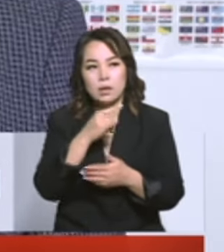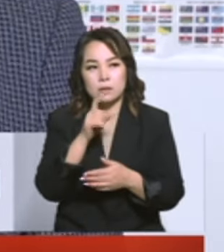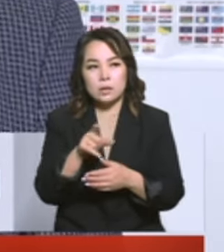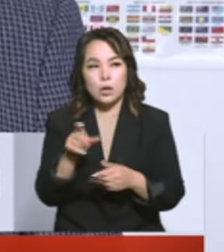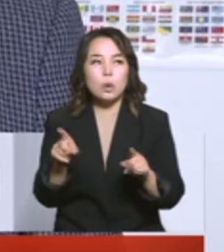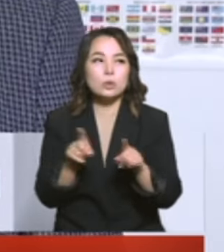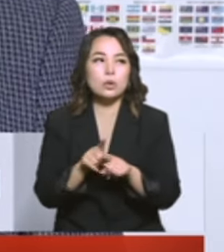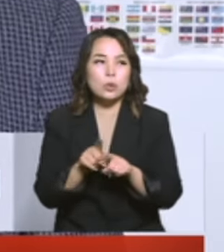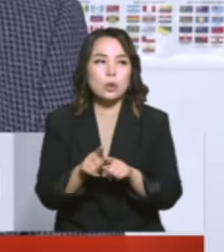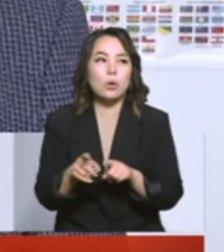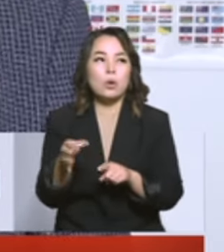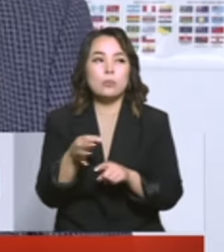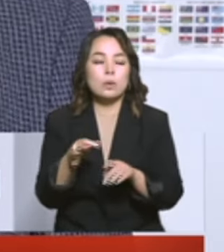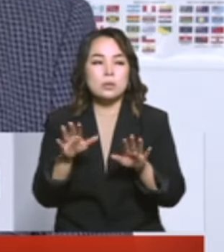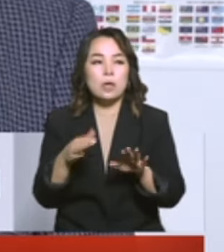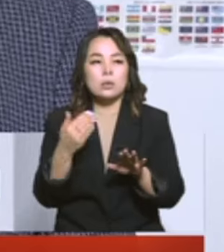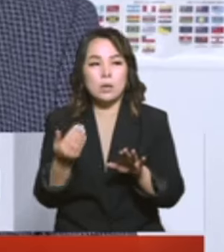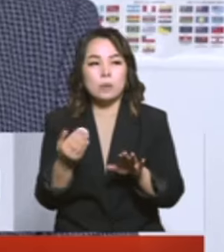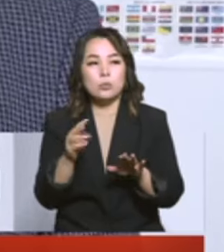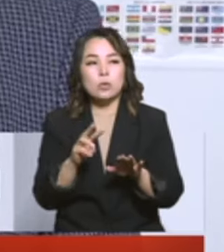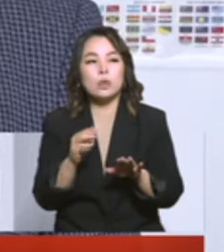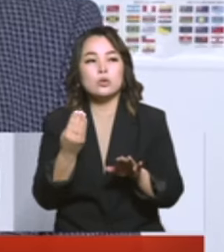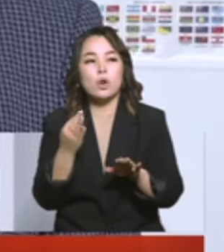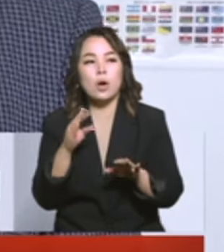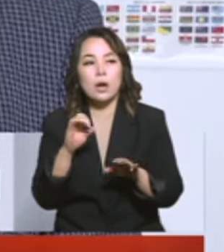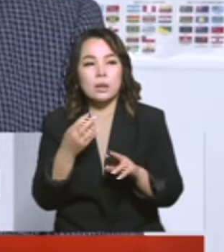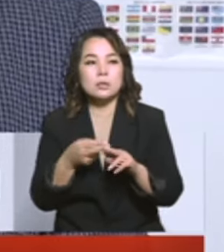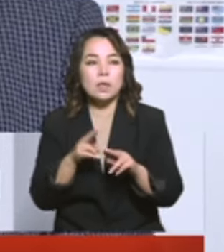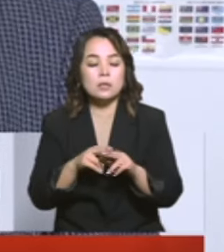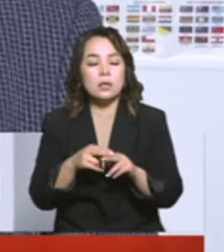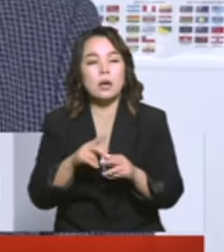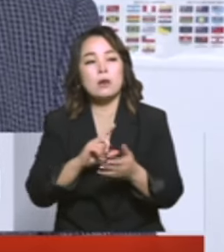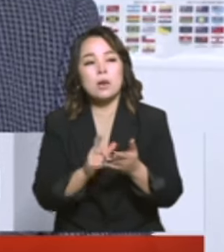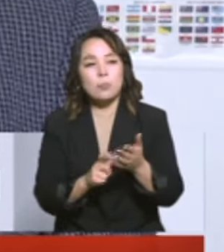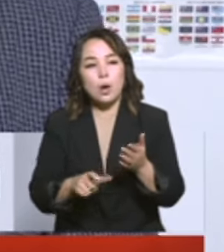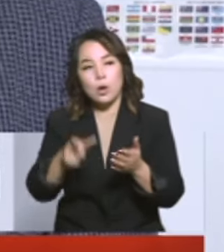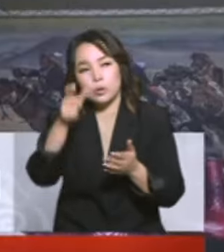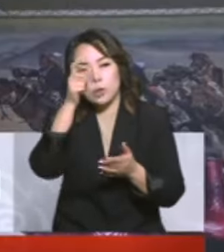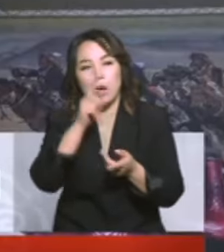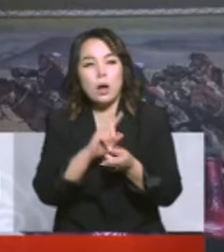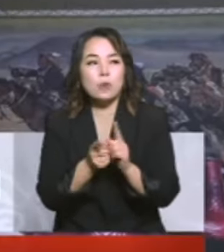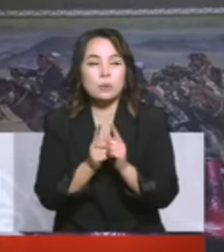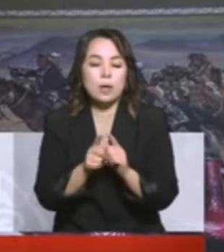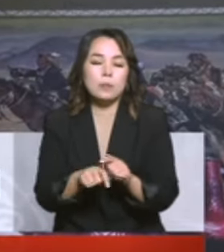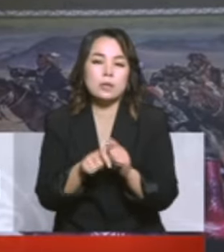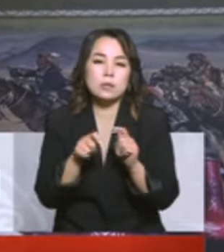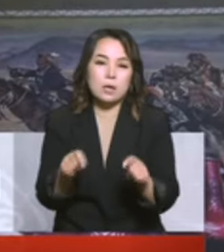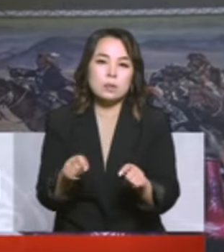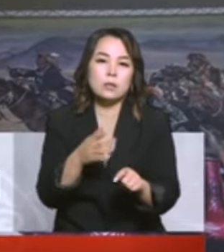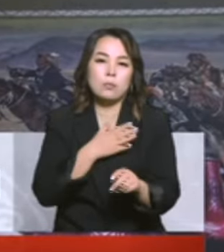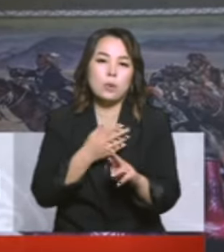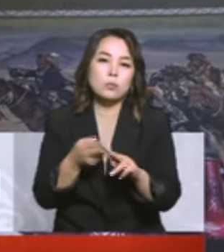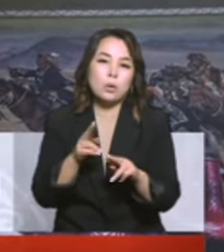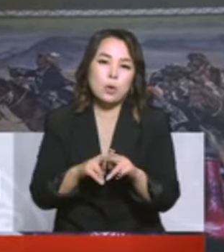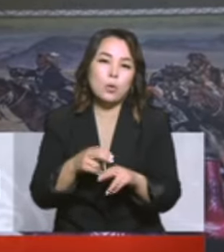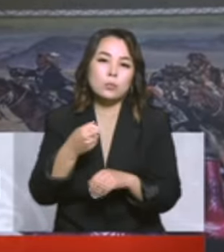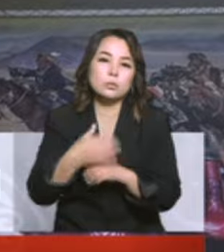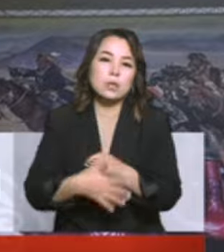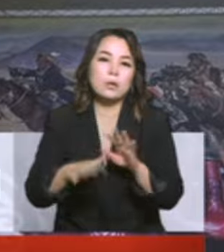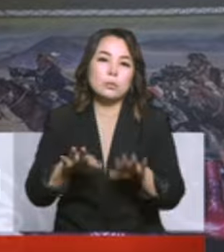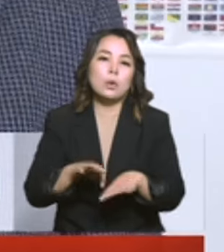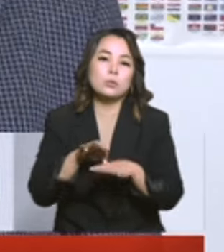профессорын жазған Мұстапа Шахай кітаптарының, романдарының түркіше аудармасының тұсаукесері осы біздің орталықта